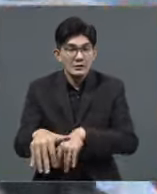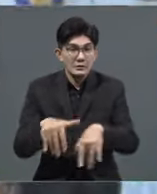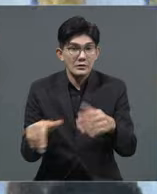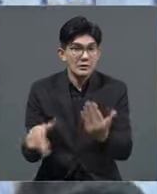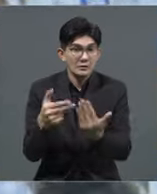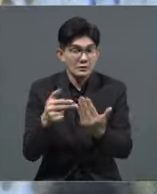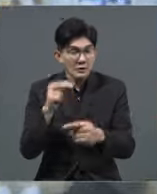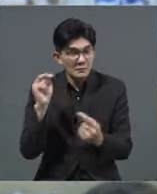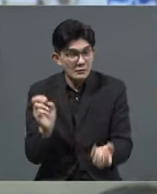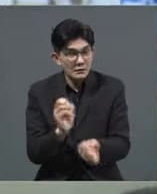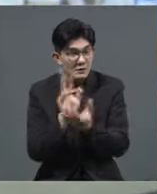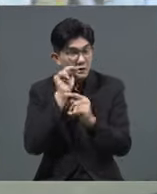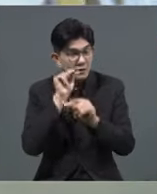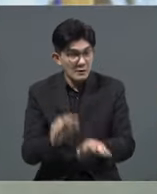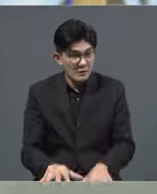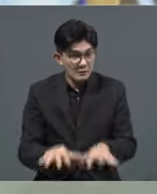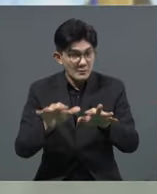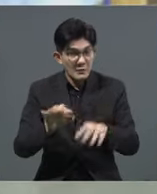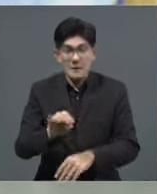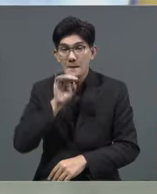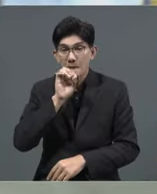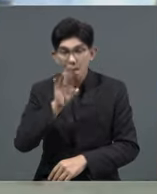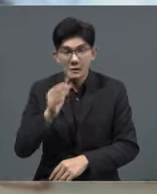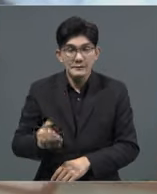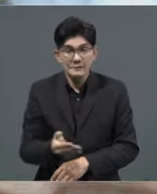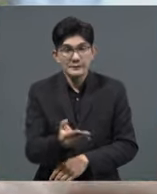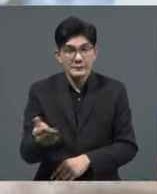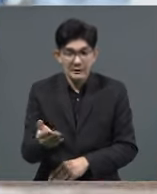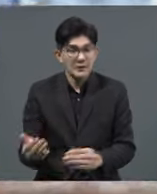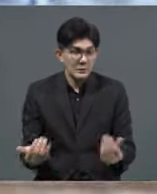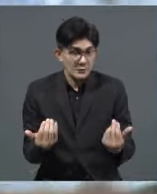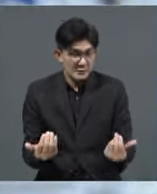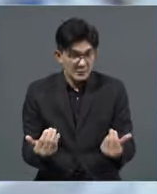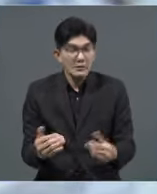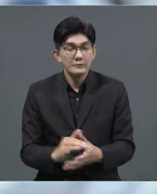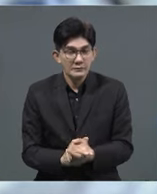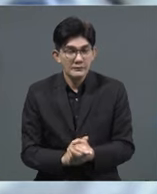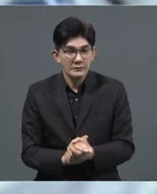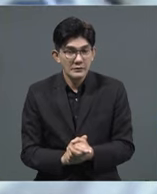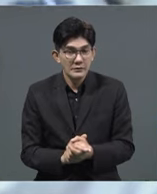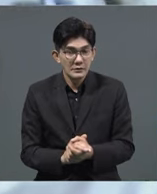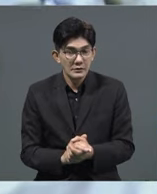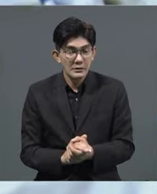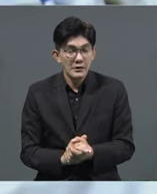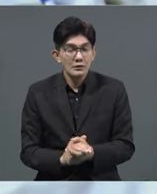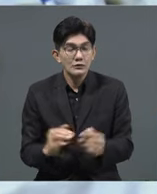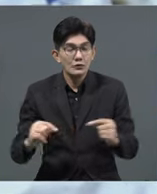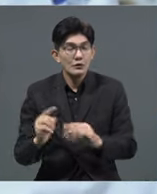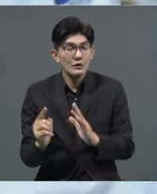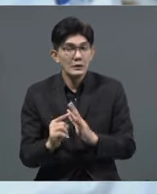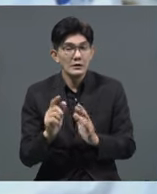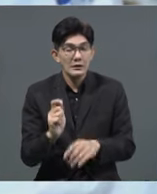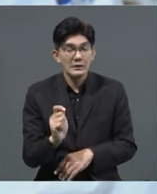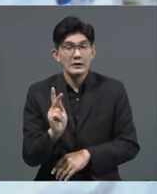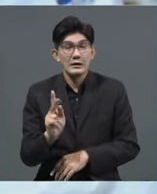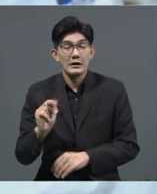สบอุทกภัยกะเรียนพี่น้องเนาะค่ะว่าได้รับการประสานจากท่านเอกนัทอินรอดตลอดนะคะคือจังท่านจุ